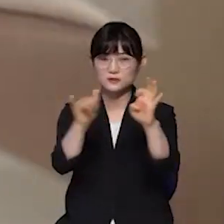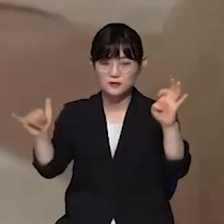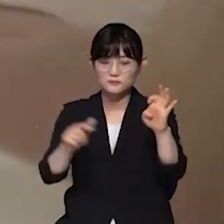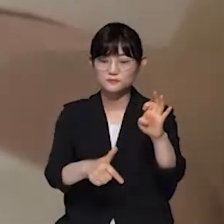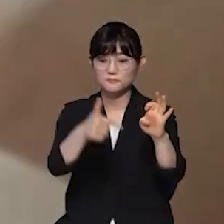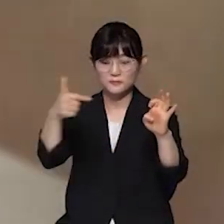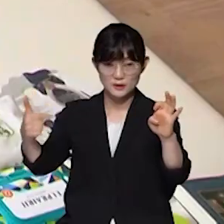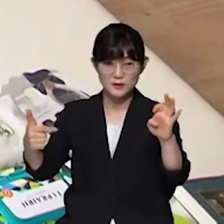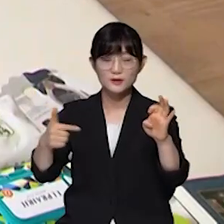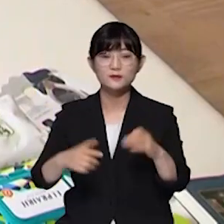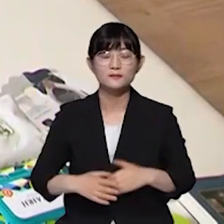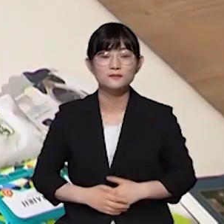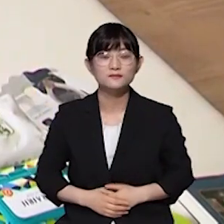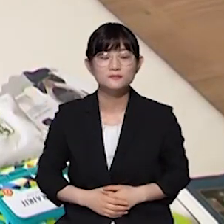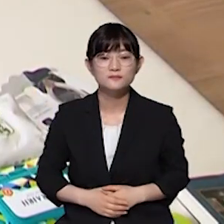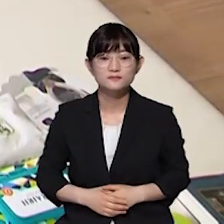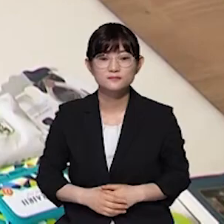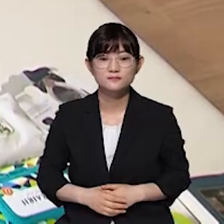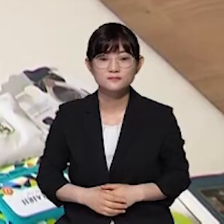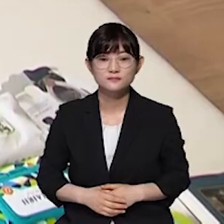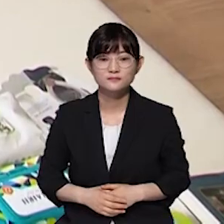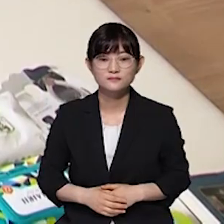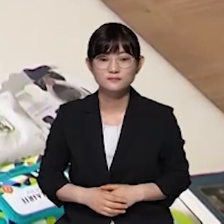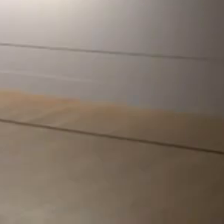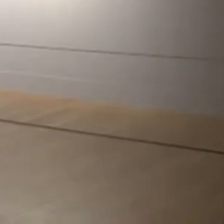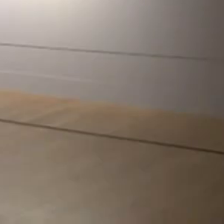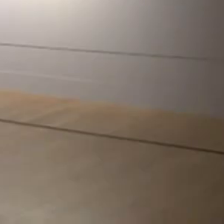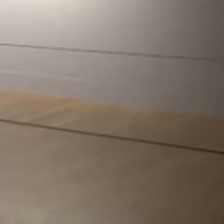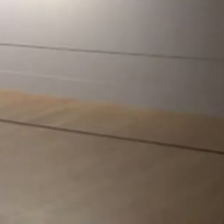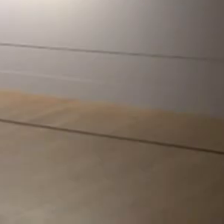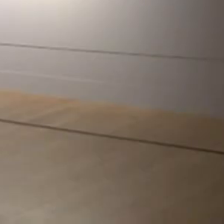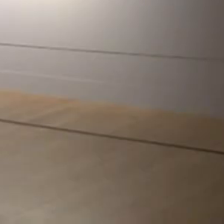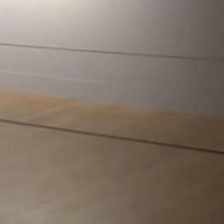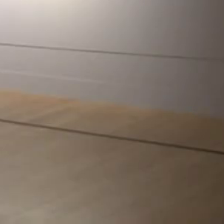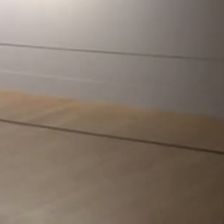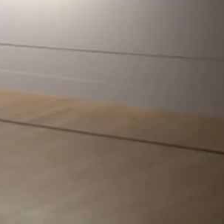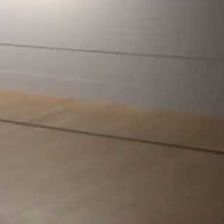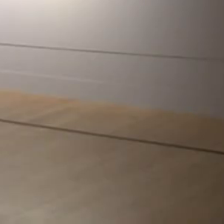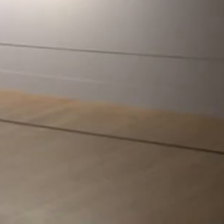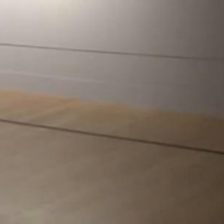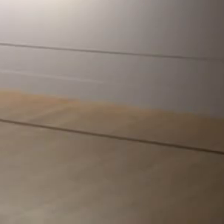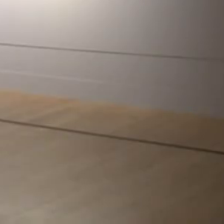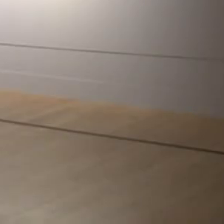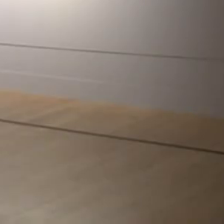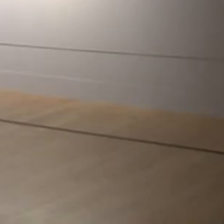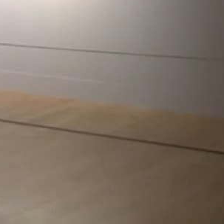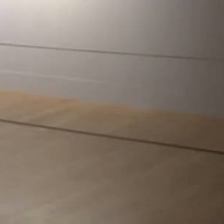증가했다고 밝혔습니다.